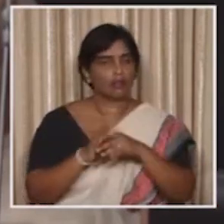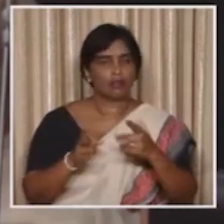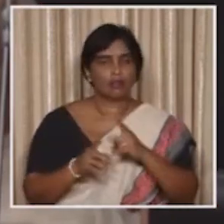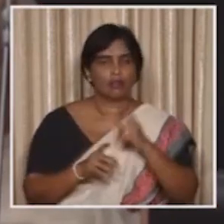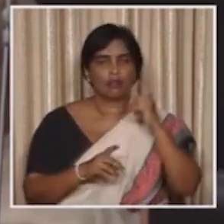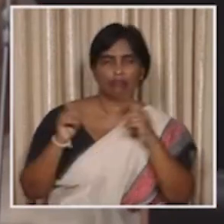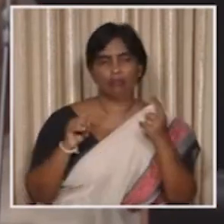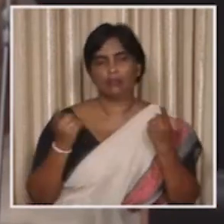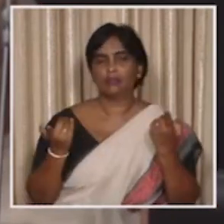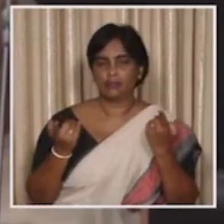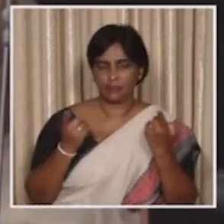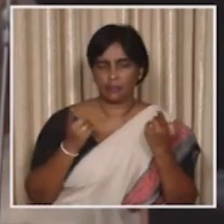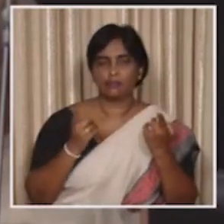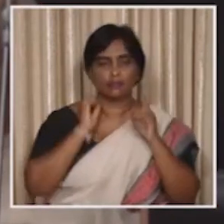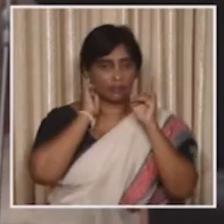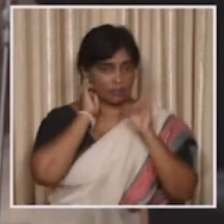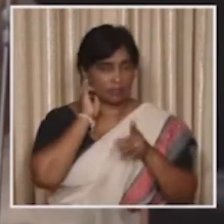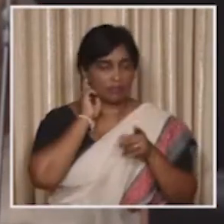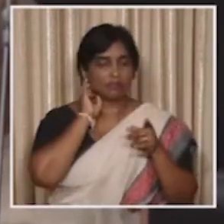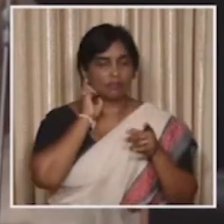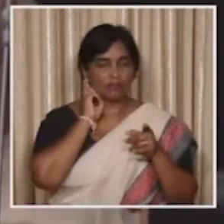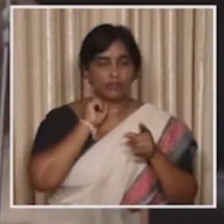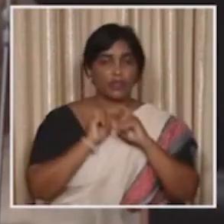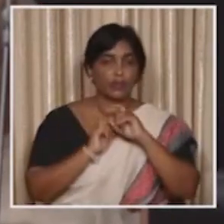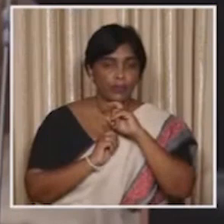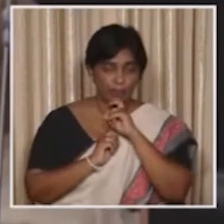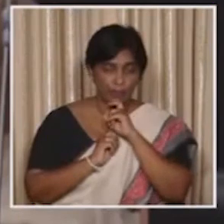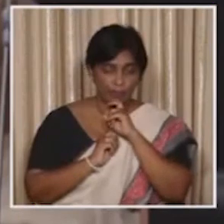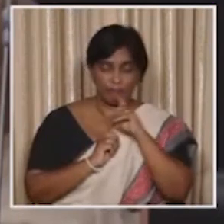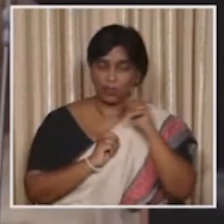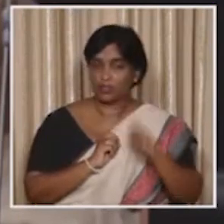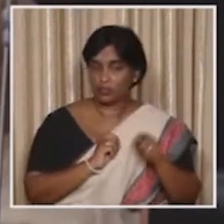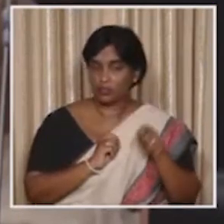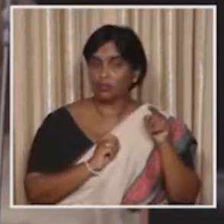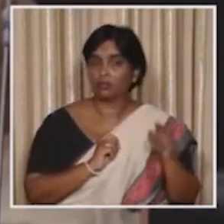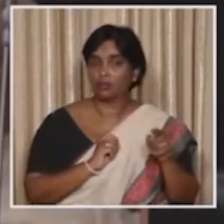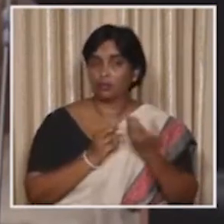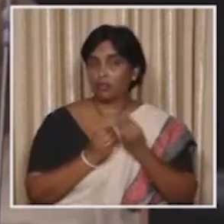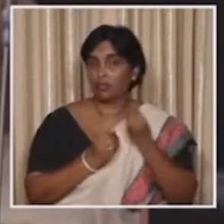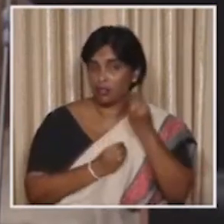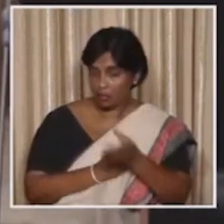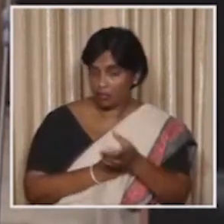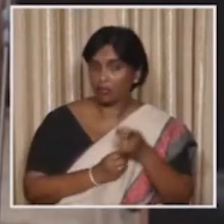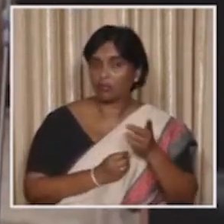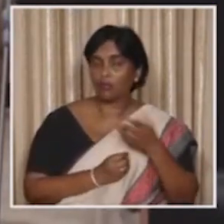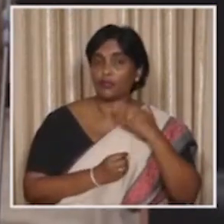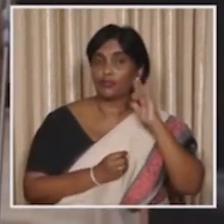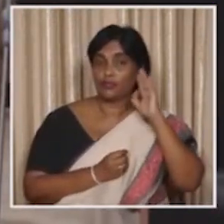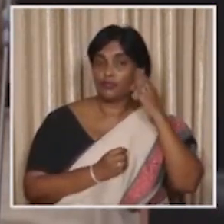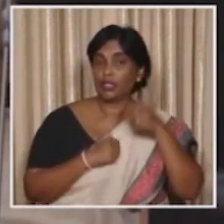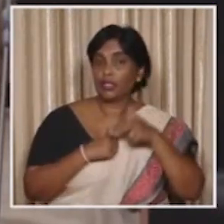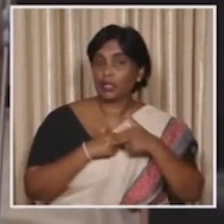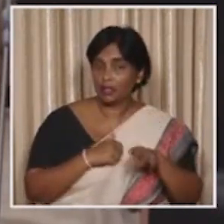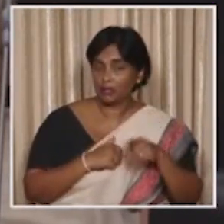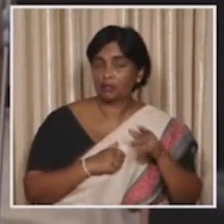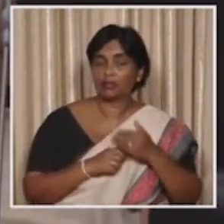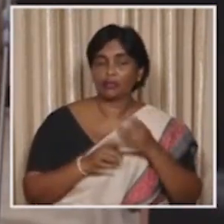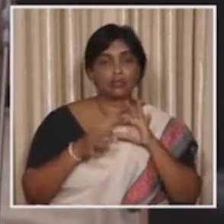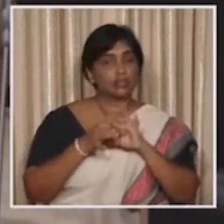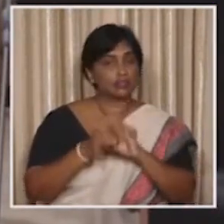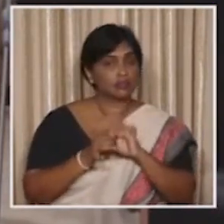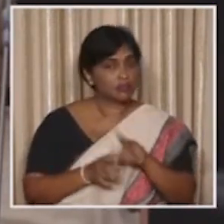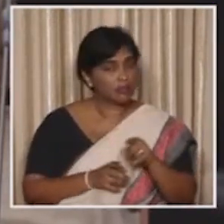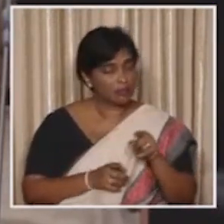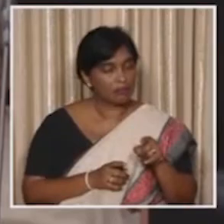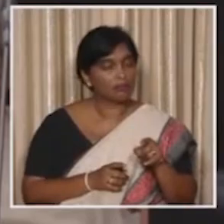එකක් කරන්න තිබුණා. ඉතින් එහෙම මේ නඩුකාර විනිශ්චයකාරතුමා එක දුන්නා කියලා විශේෂ හේතුවක් තියෙනවා නම් සම්බන්ධයක් තියෙනවා